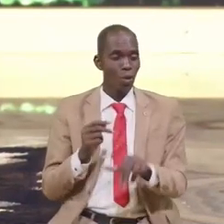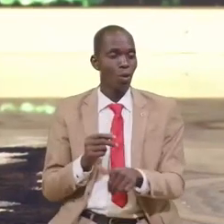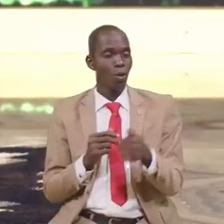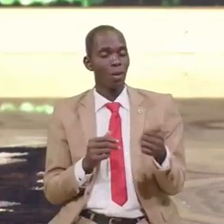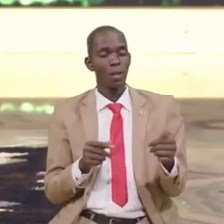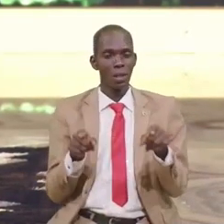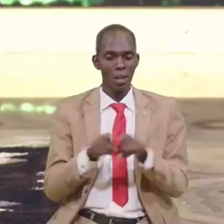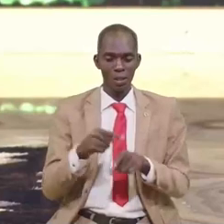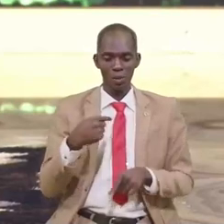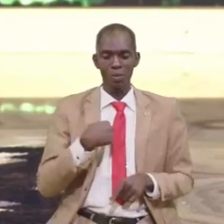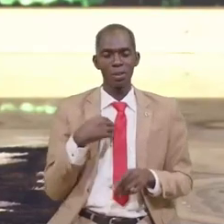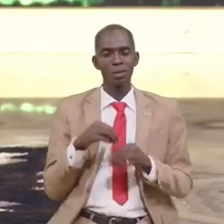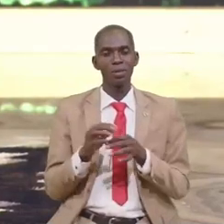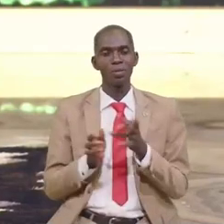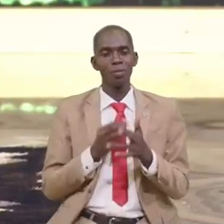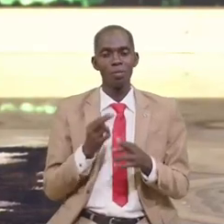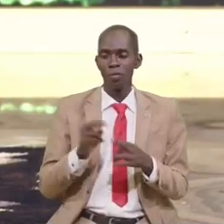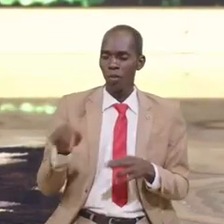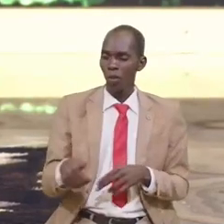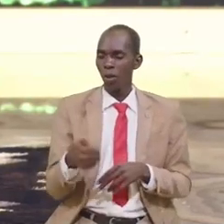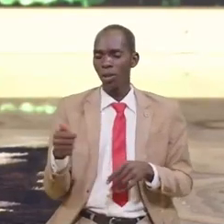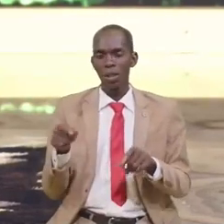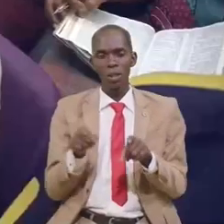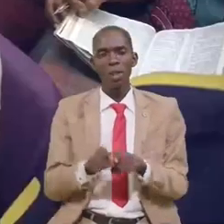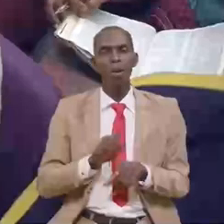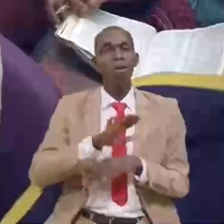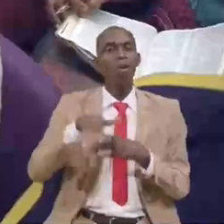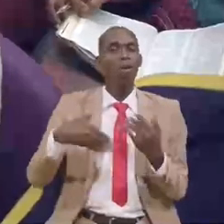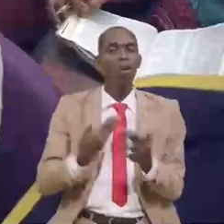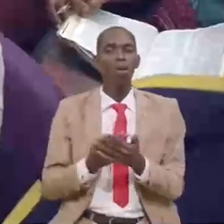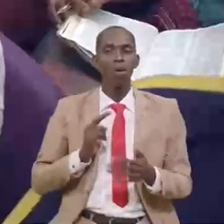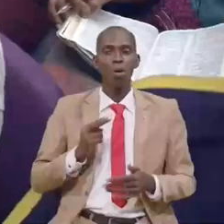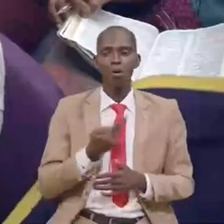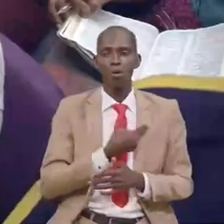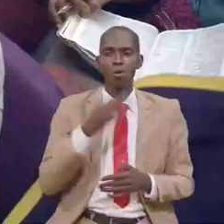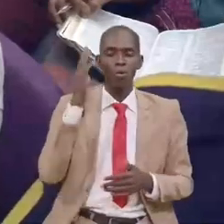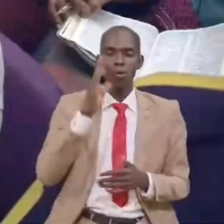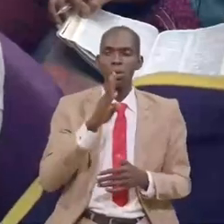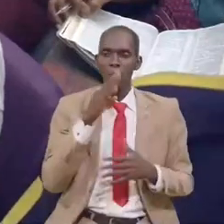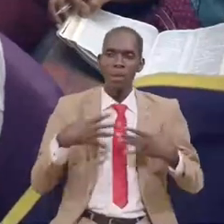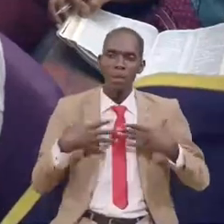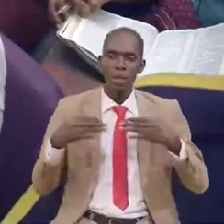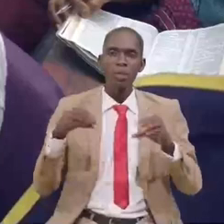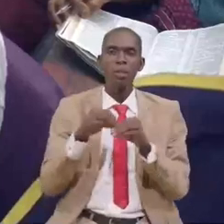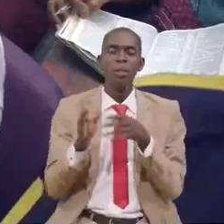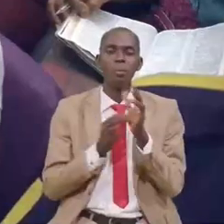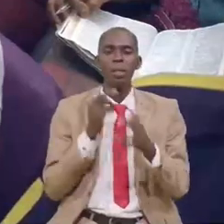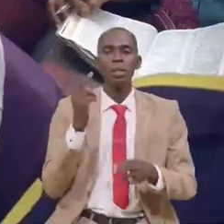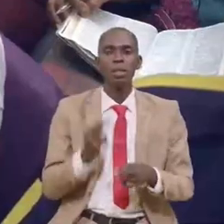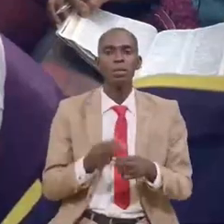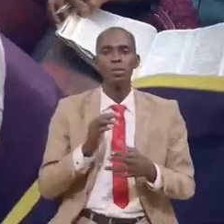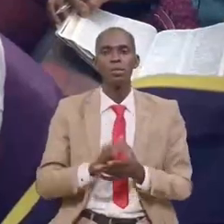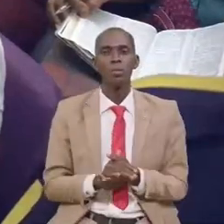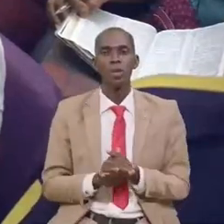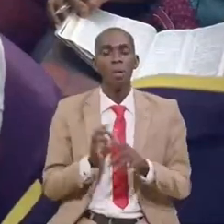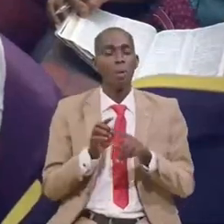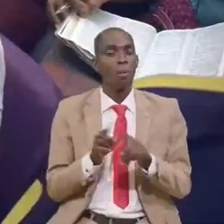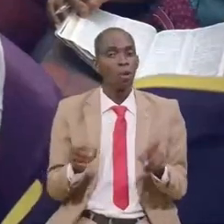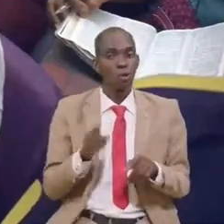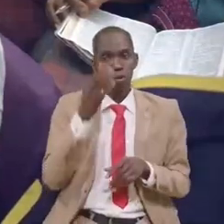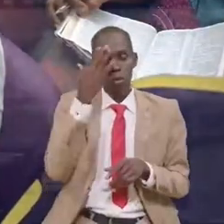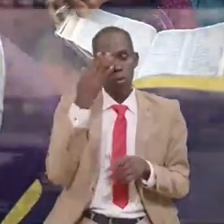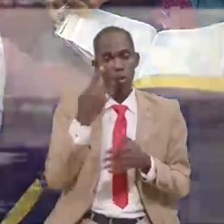moi, les autres comme nous tous, nous serons guéris au nom de Jésus-Christ. Mais vous savez ce